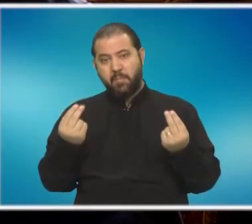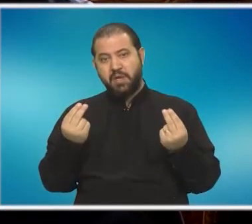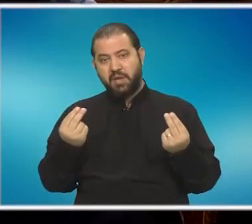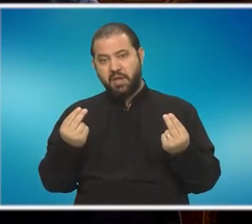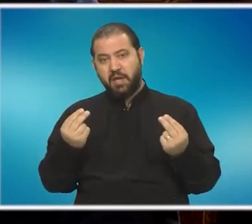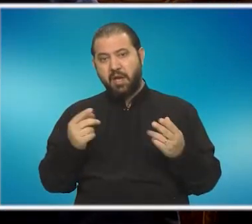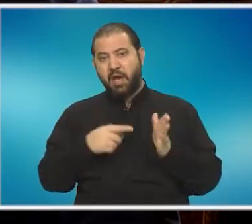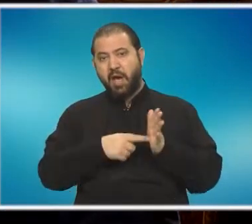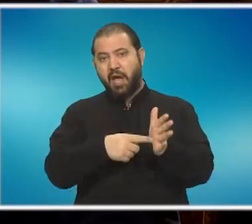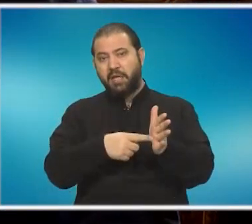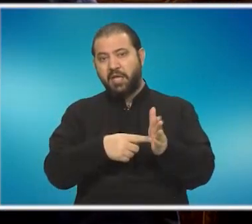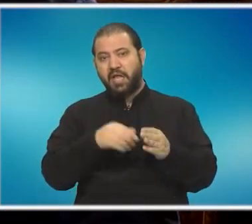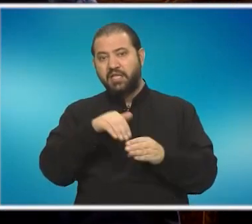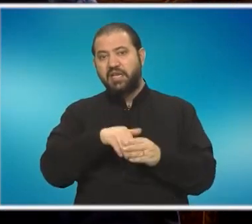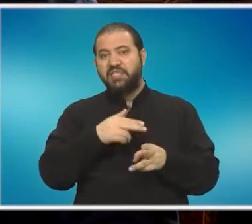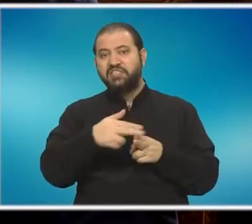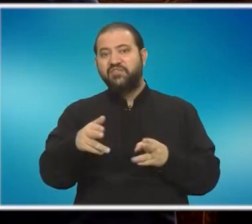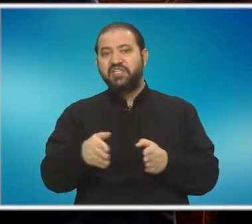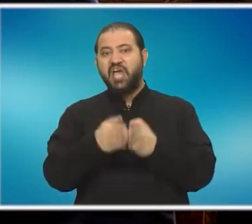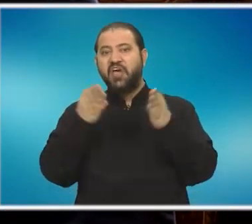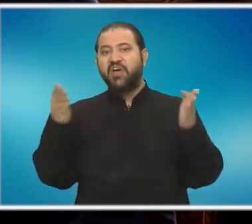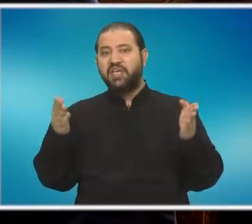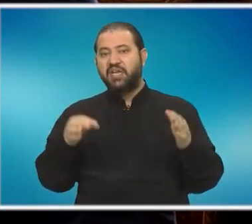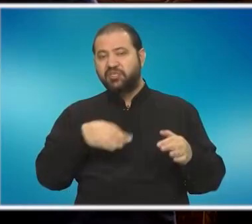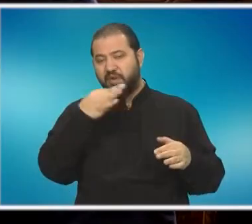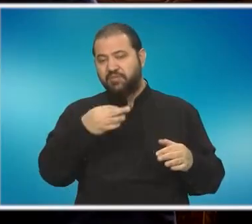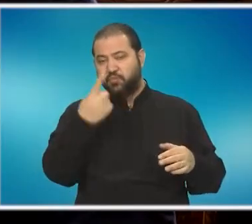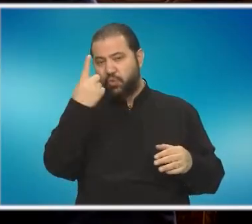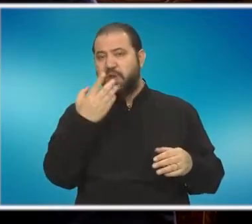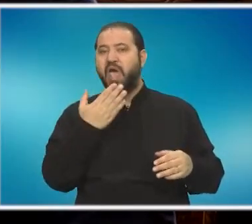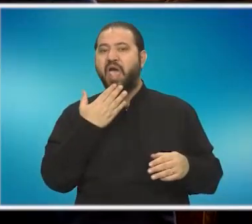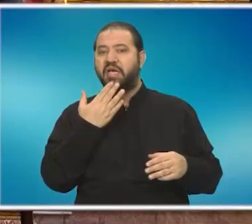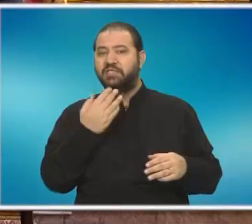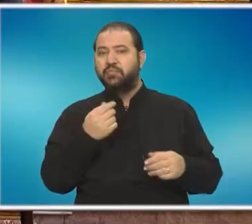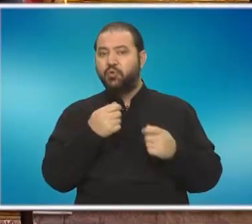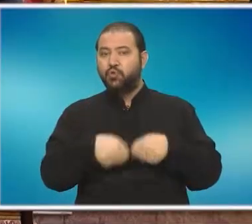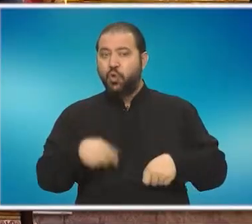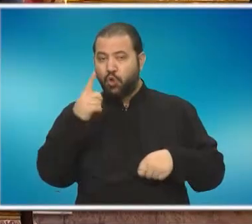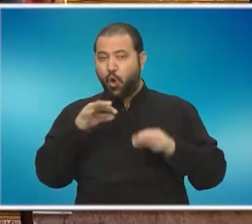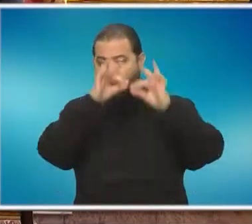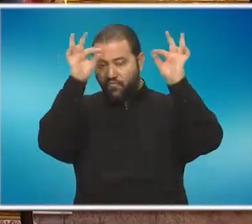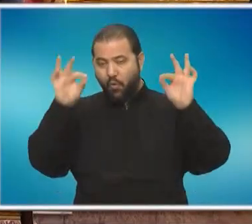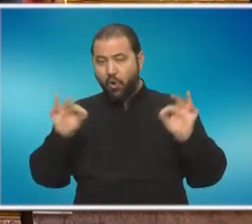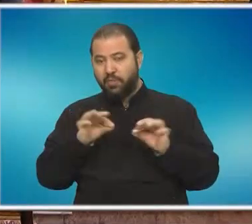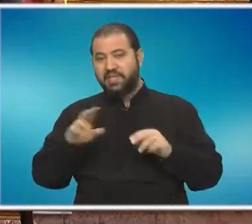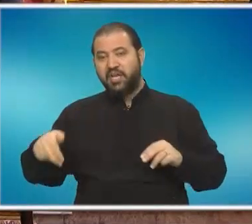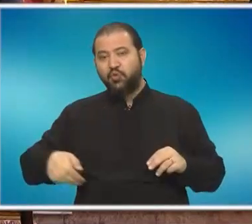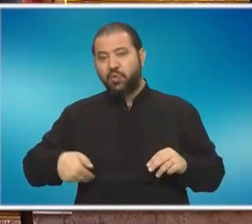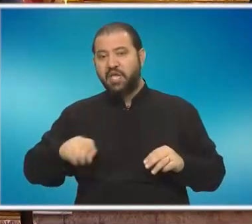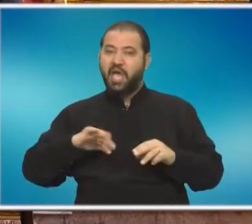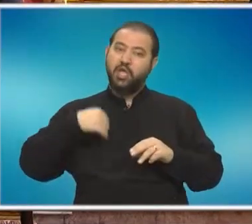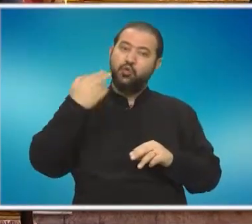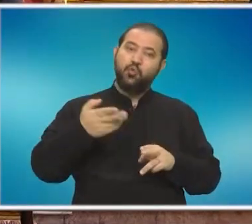bine prezentată în Evanghelie. Și o să vă mai dau un exemplu. Tot o formă de liturghie după